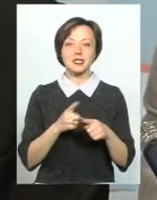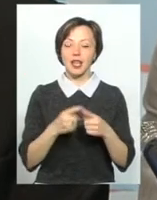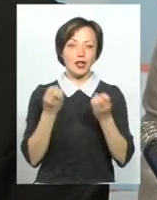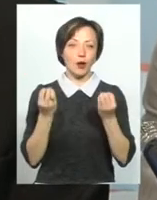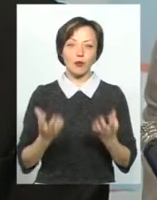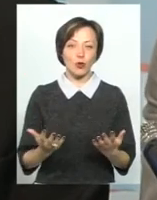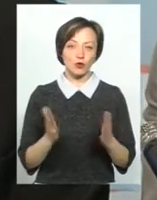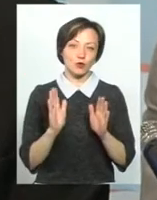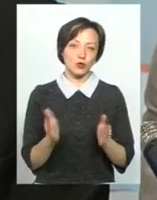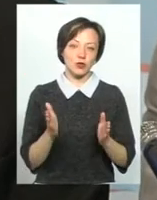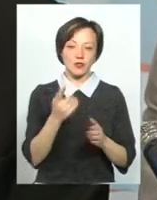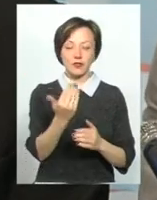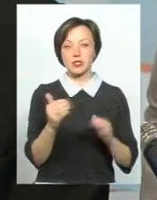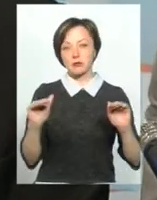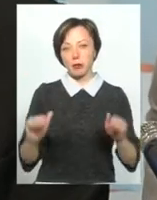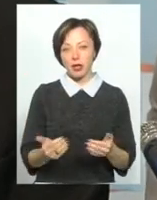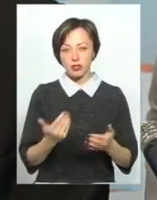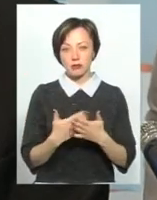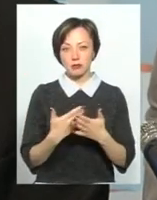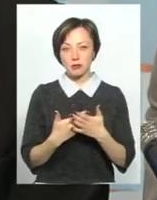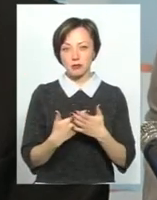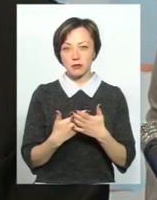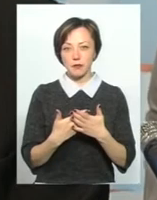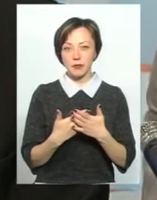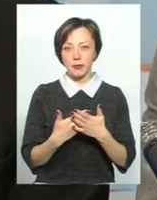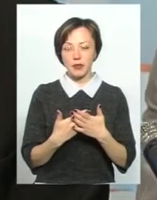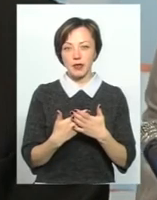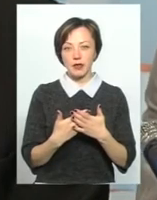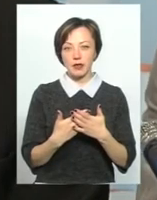воно буде, от ви зменшили, можливо, воно вам